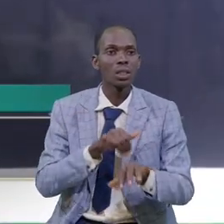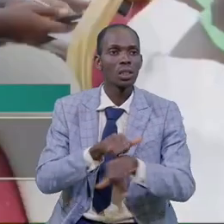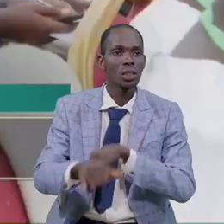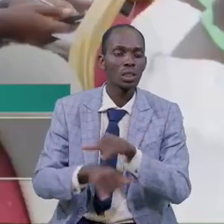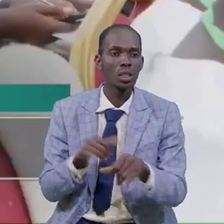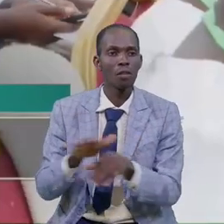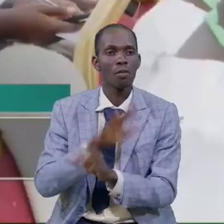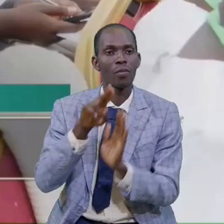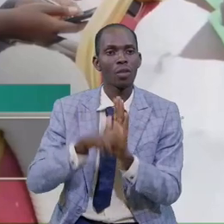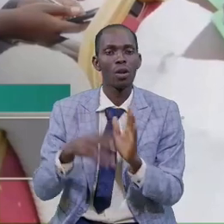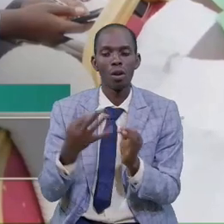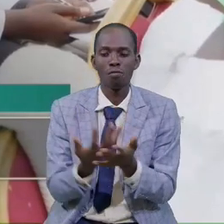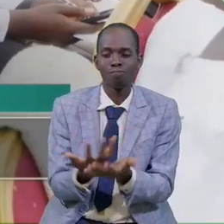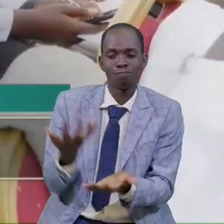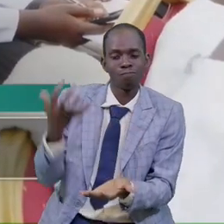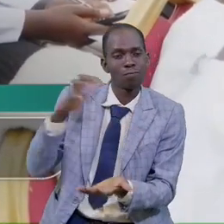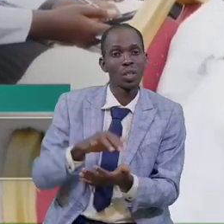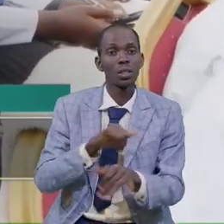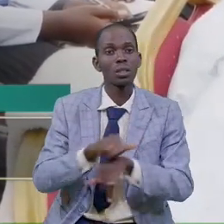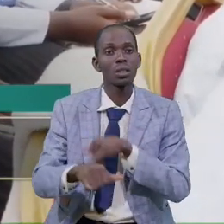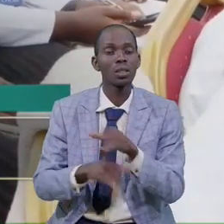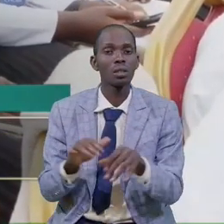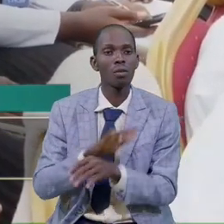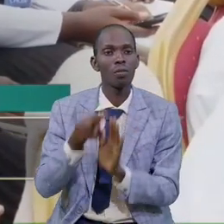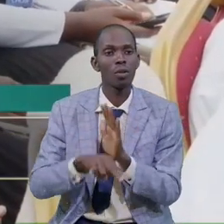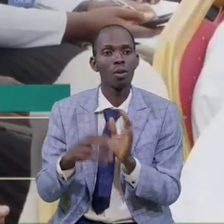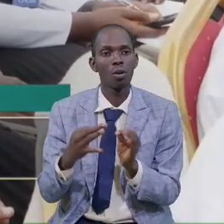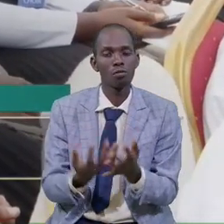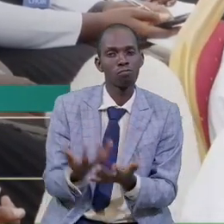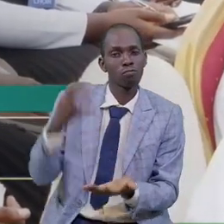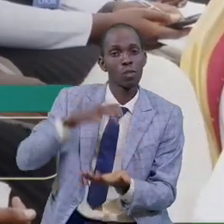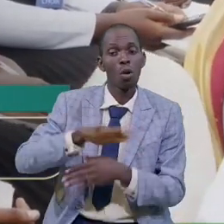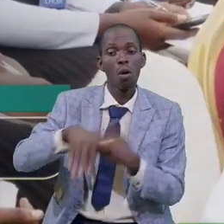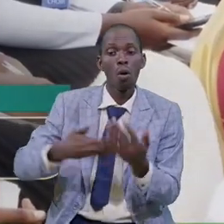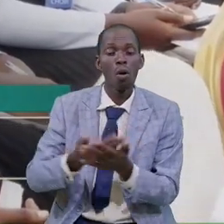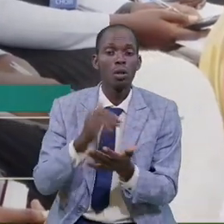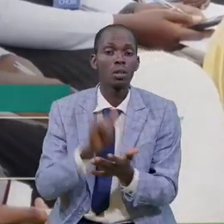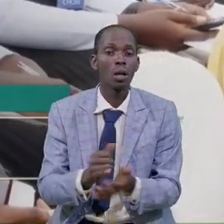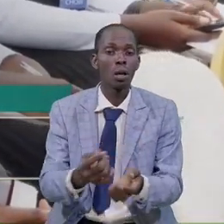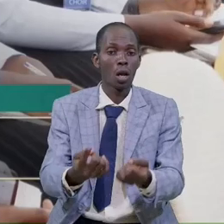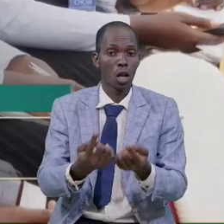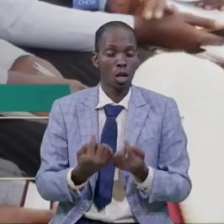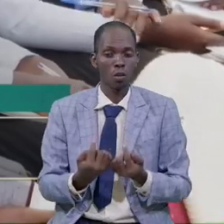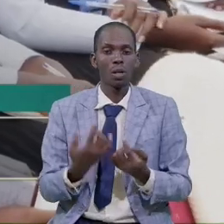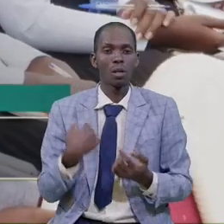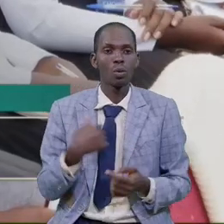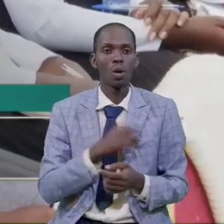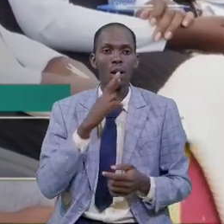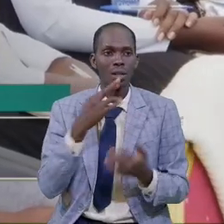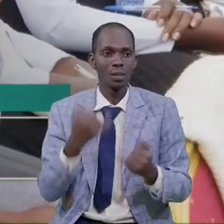richesses. La séduction des richesses. Tout cela est entré. Et